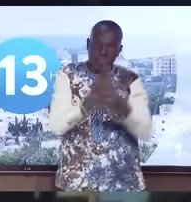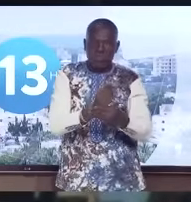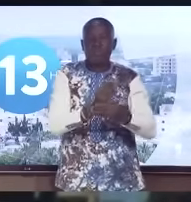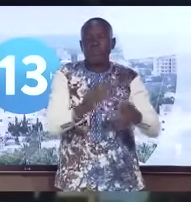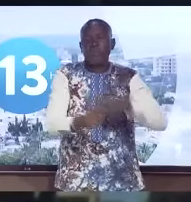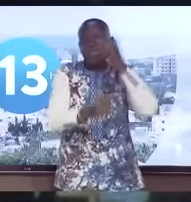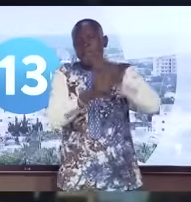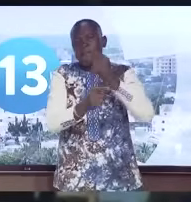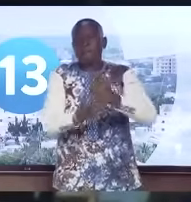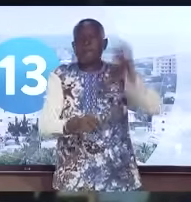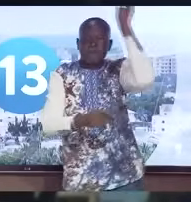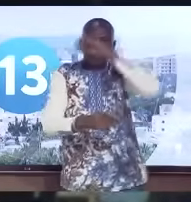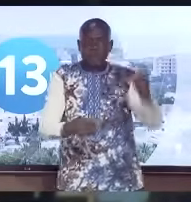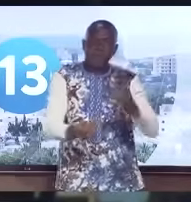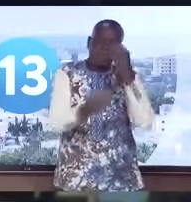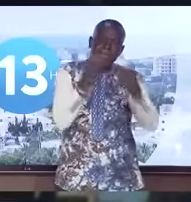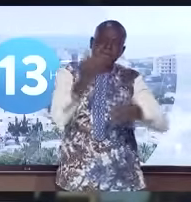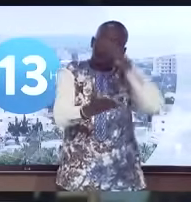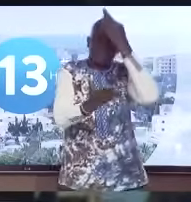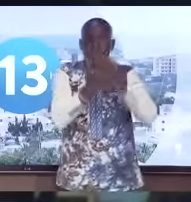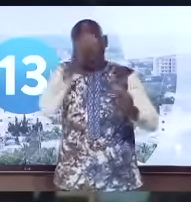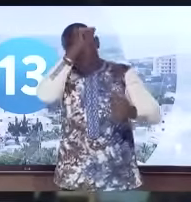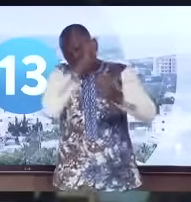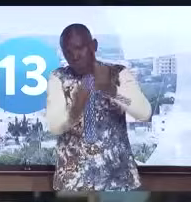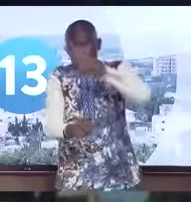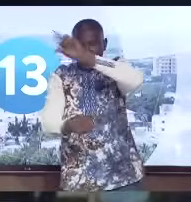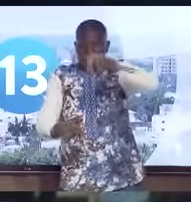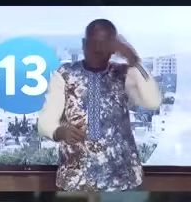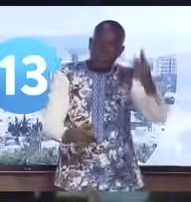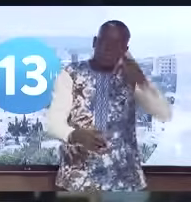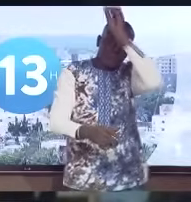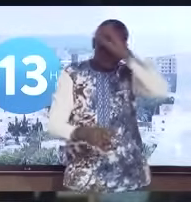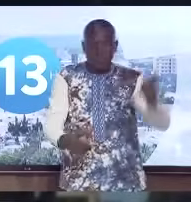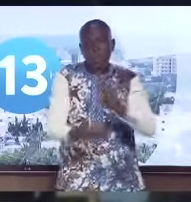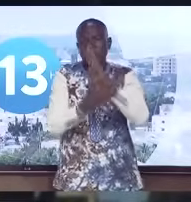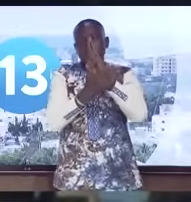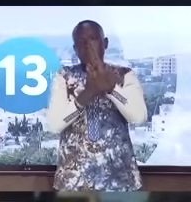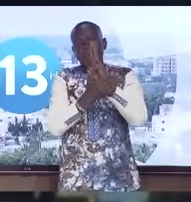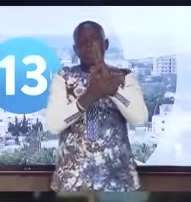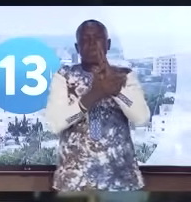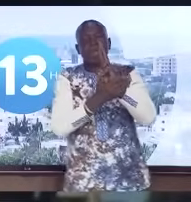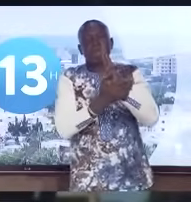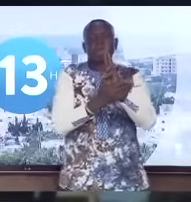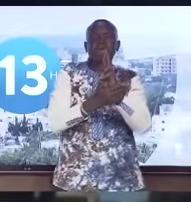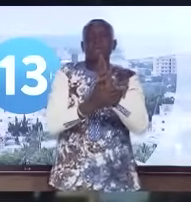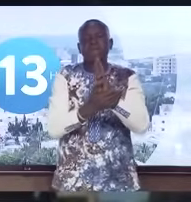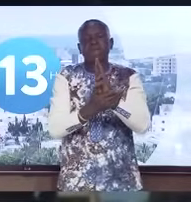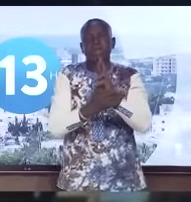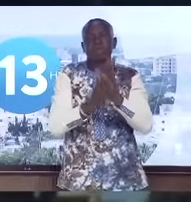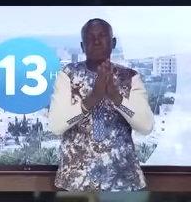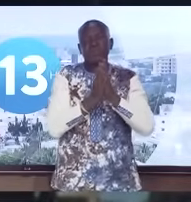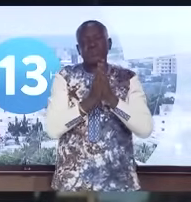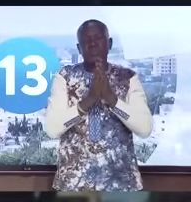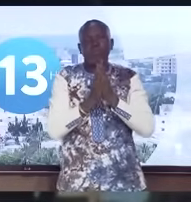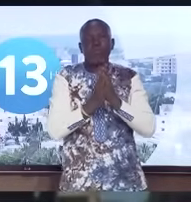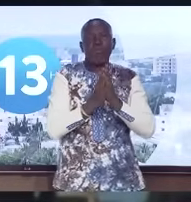mi-parcours avec un taux d'exécution financier de plus de 31%. Les précisions dans ce compte-rendu de Ibrahim Kagouné